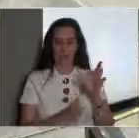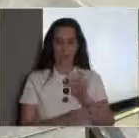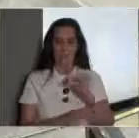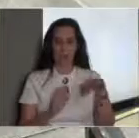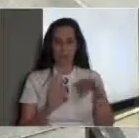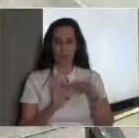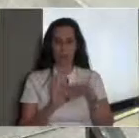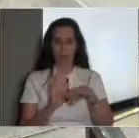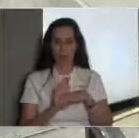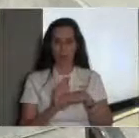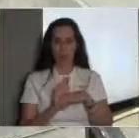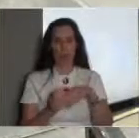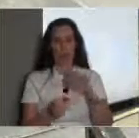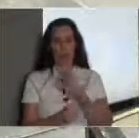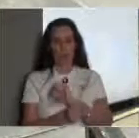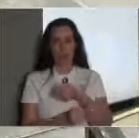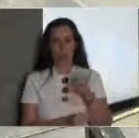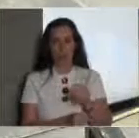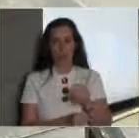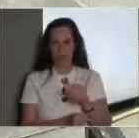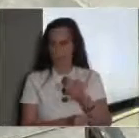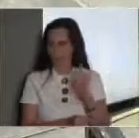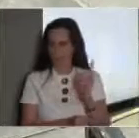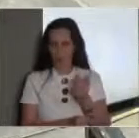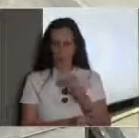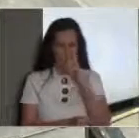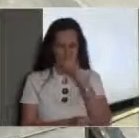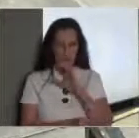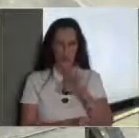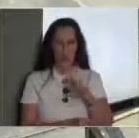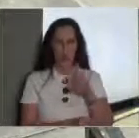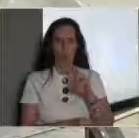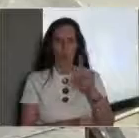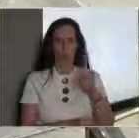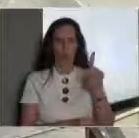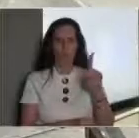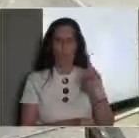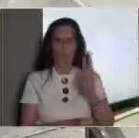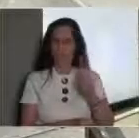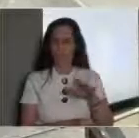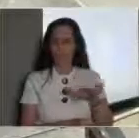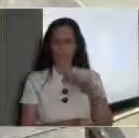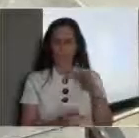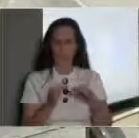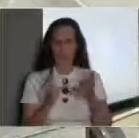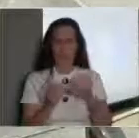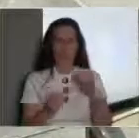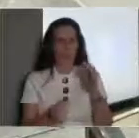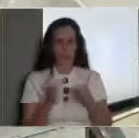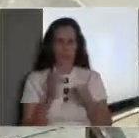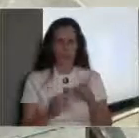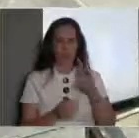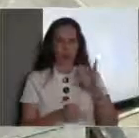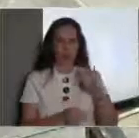לחוק, לקלוע את שופטי הבדת, כל המושחתים, רות דוד, כל השחידות שהולכת במערכת המשפט, עם הפרקליטות,